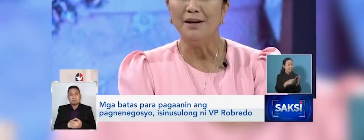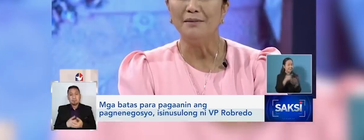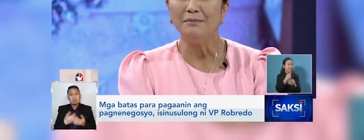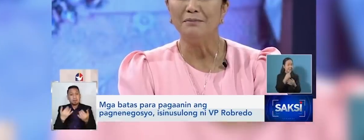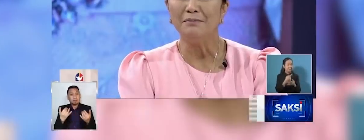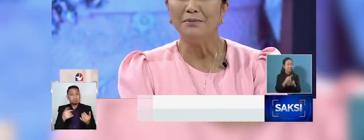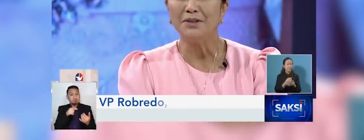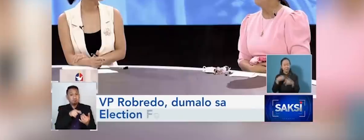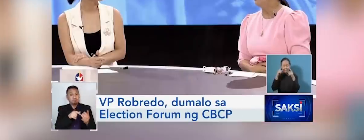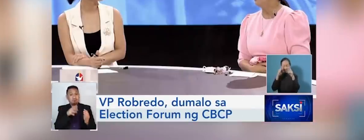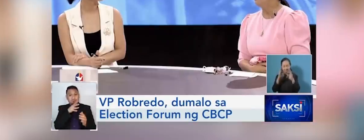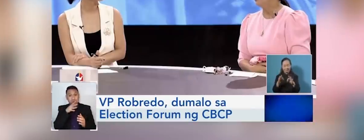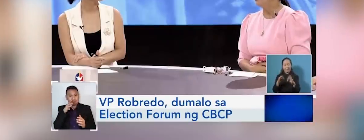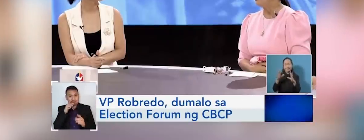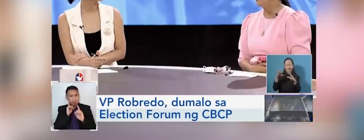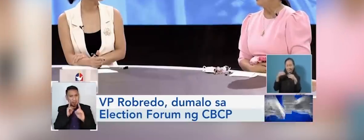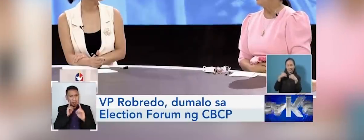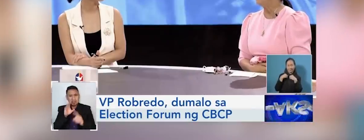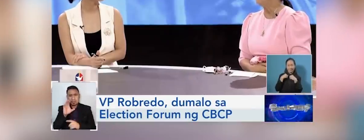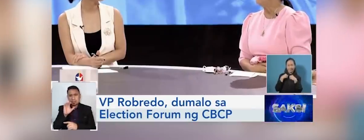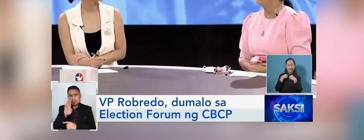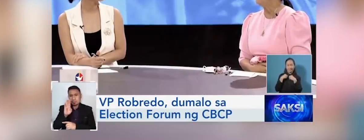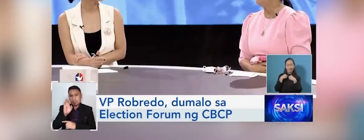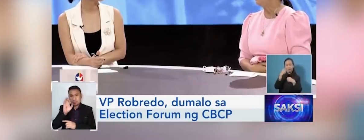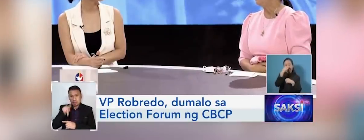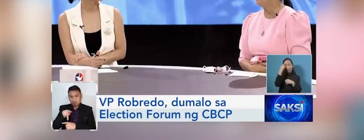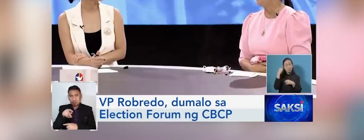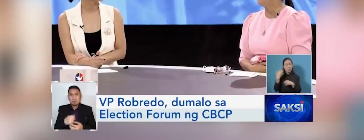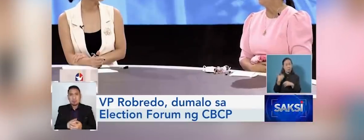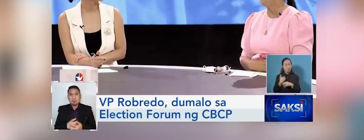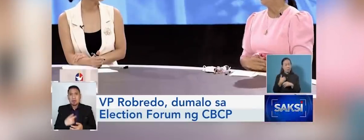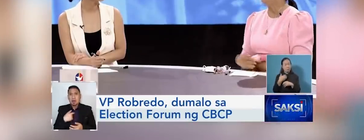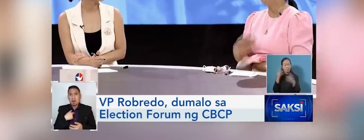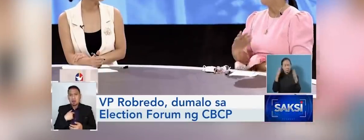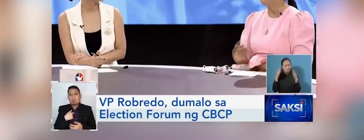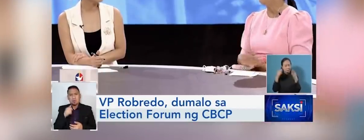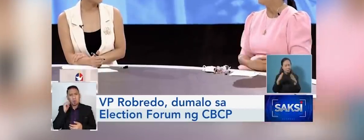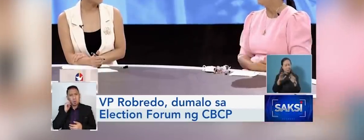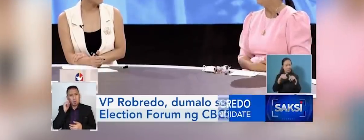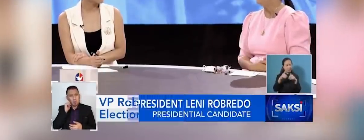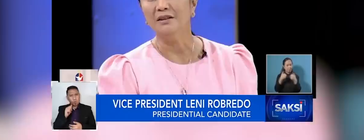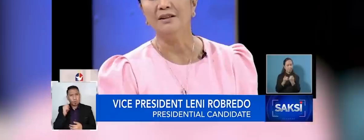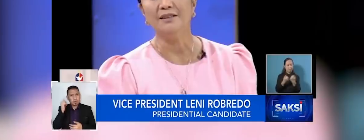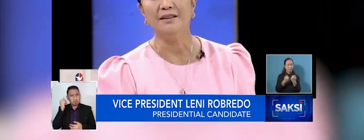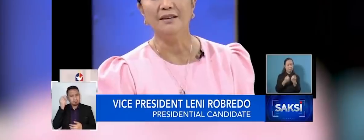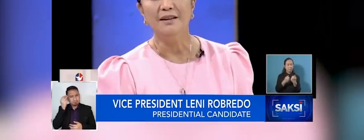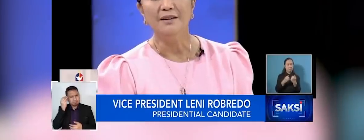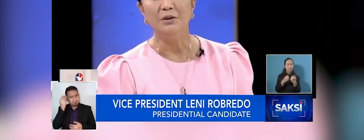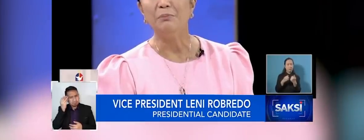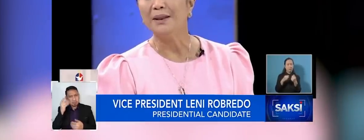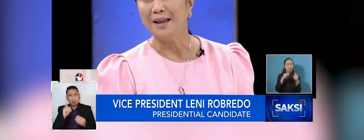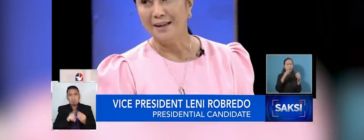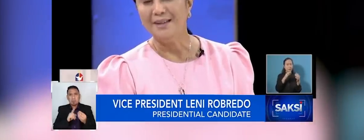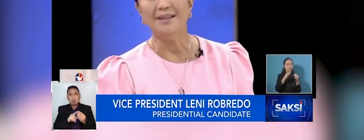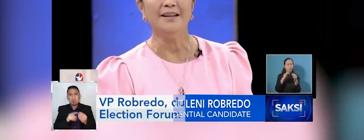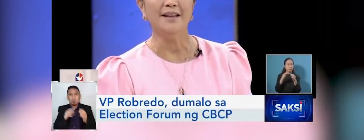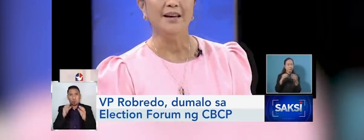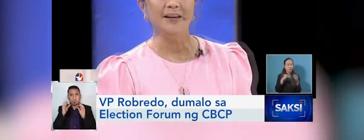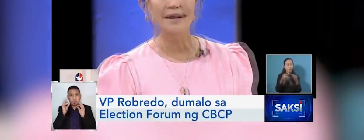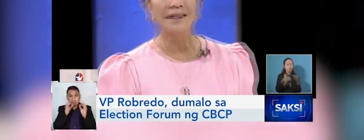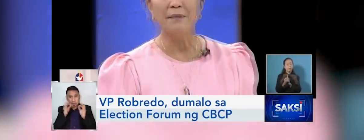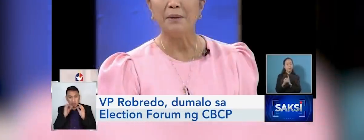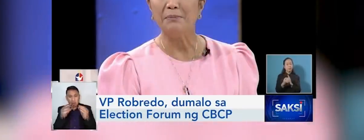forum ng CBCP. I have always been critical of the way yung drug war was being conducted, yung patayan